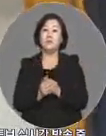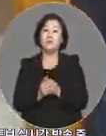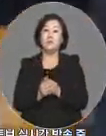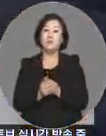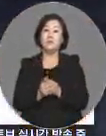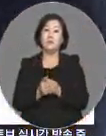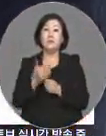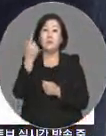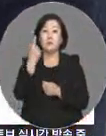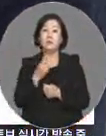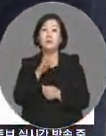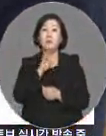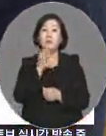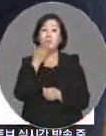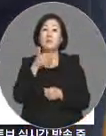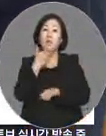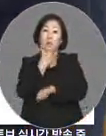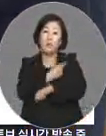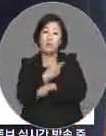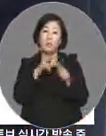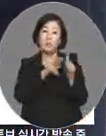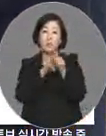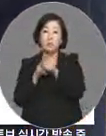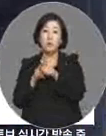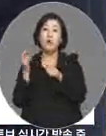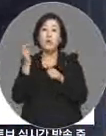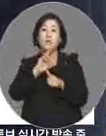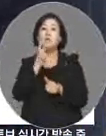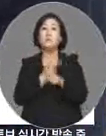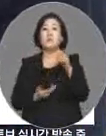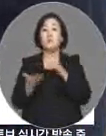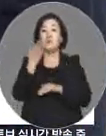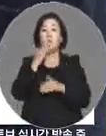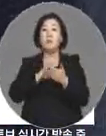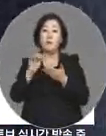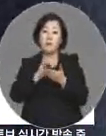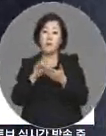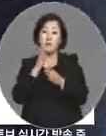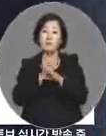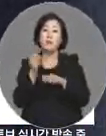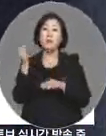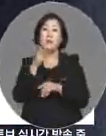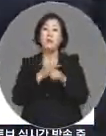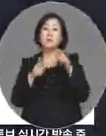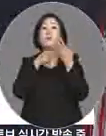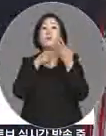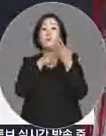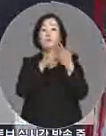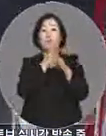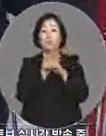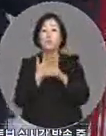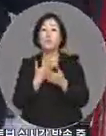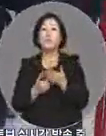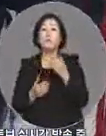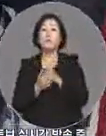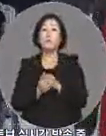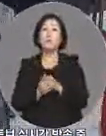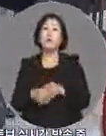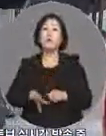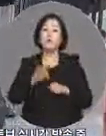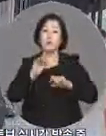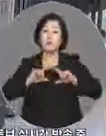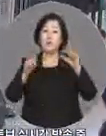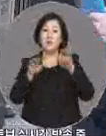출입 인증은 되셨는데요. 백신 정보 업데이트가 안 되셨어요. 앞집에 가셔가지고요. 한번 업데이트 해주시고요. 시행 첫날인